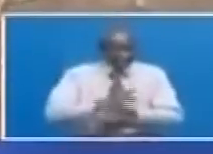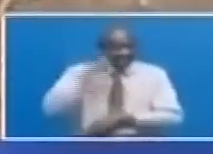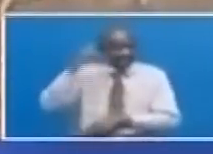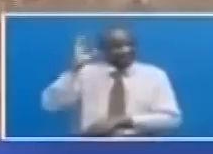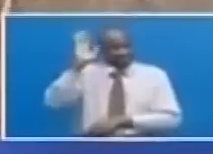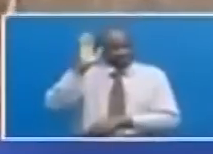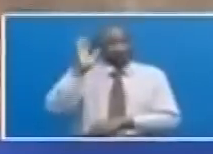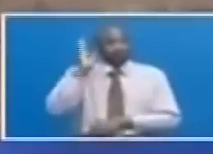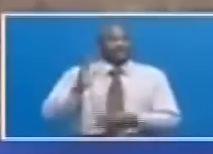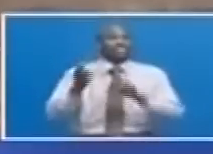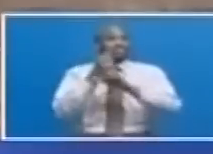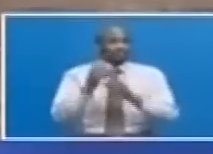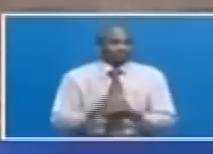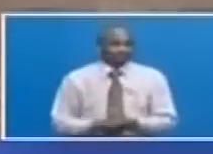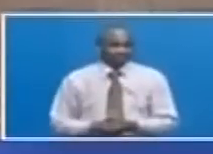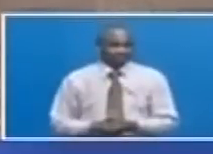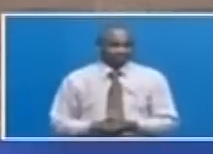yake itatimia.